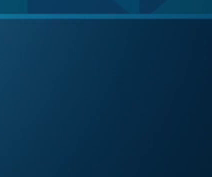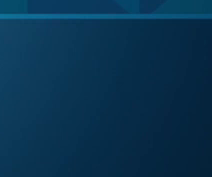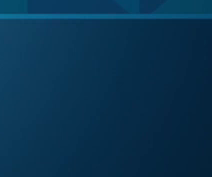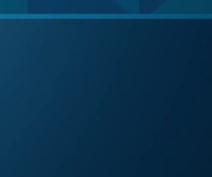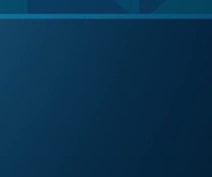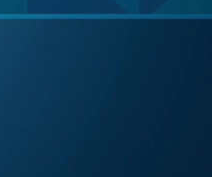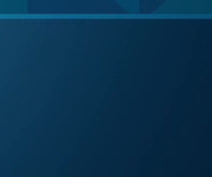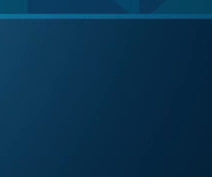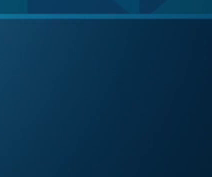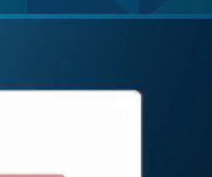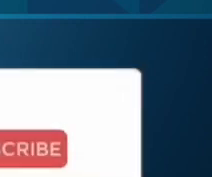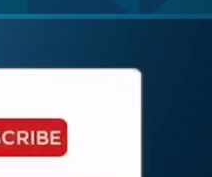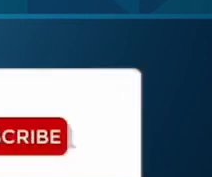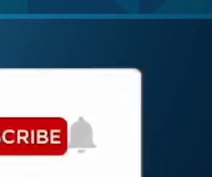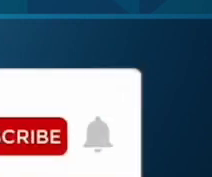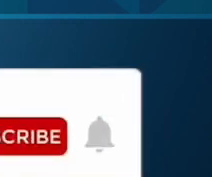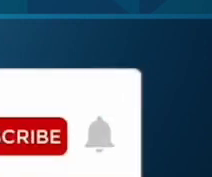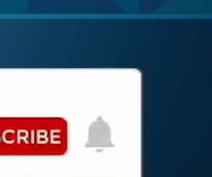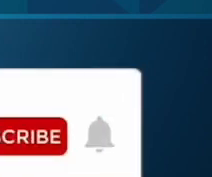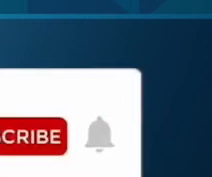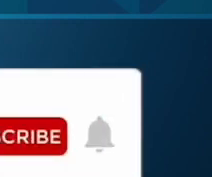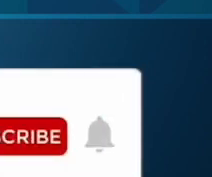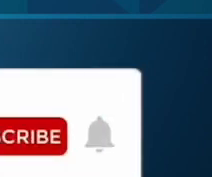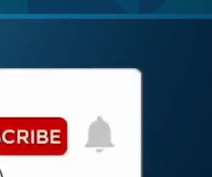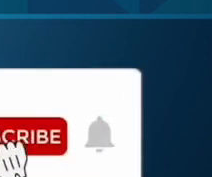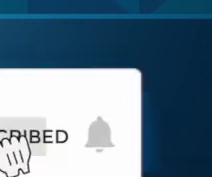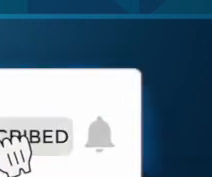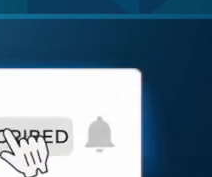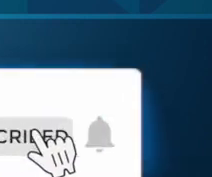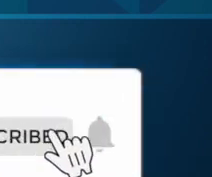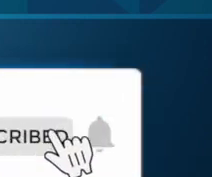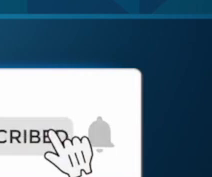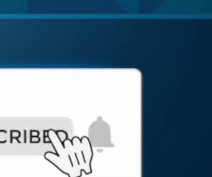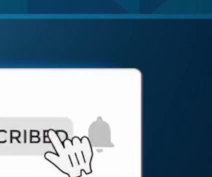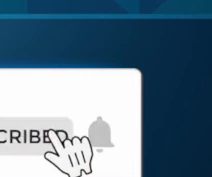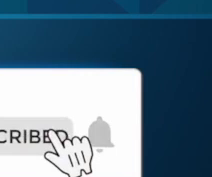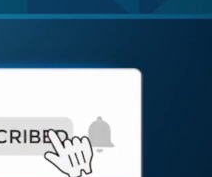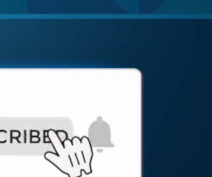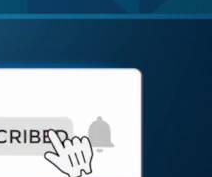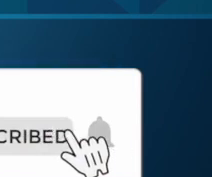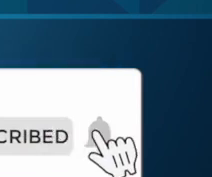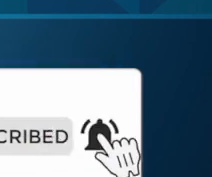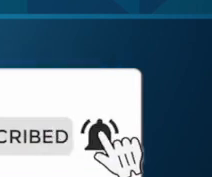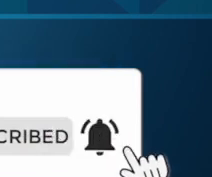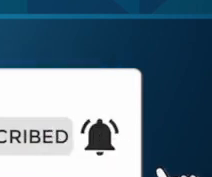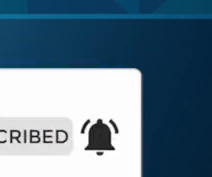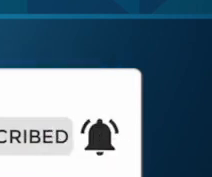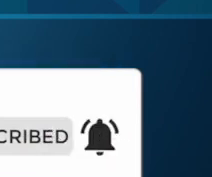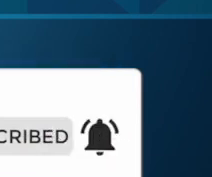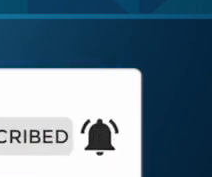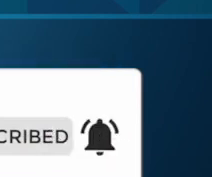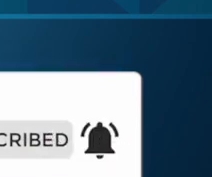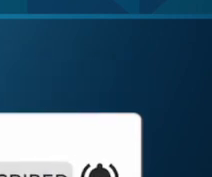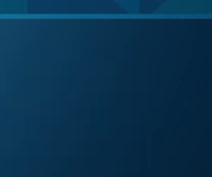Atu hetang informasaun faktuais no atuais, keta haluha inscreva iha kanal RTTLI, hanehang